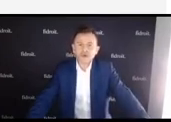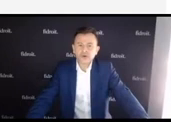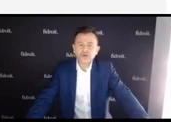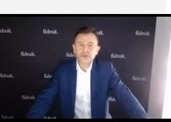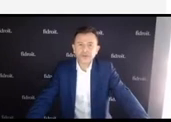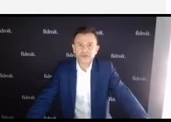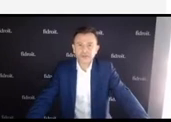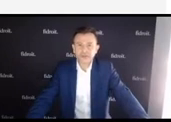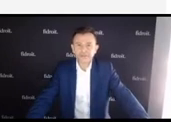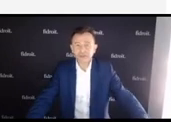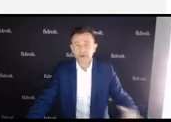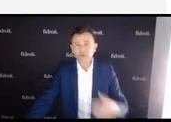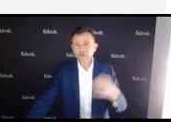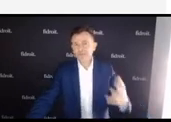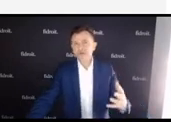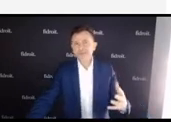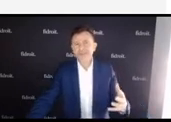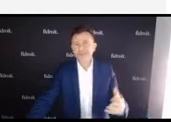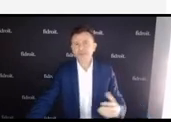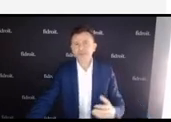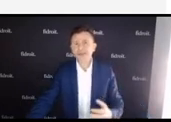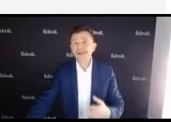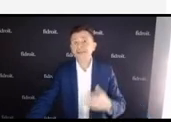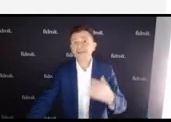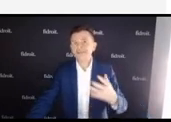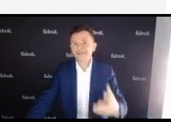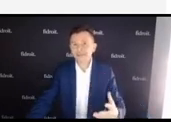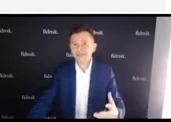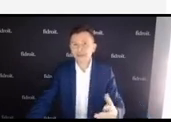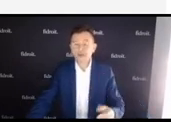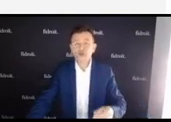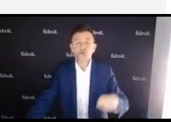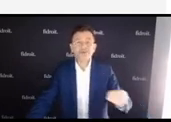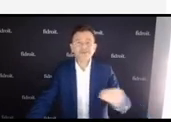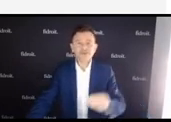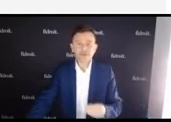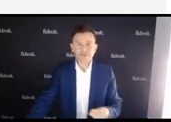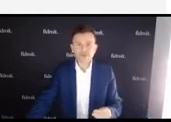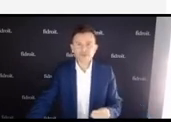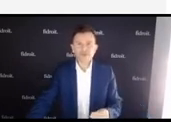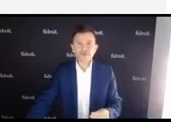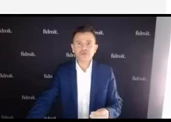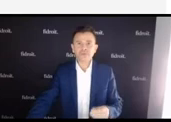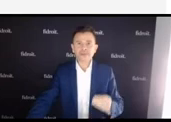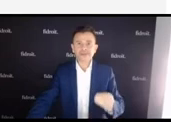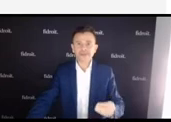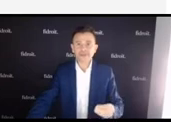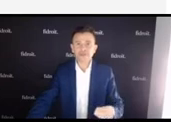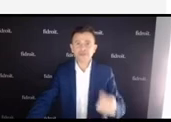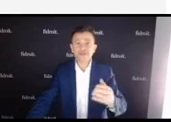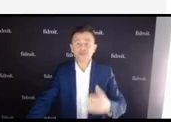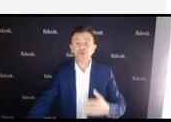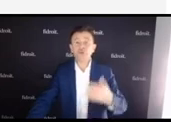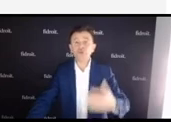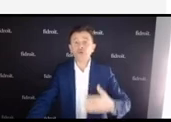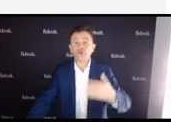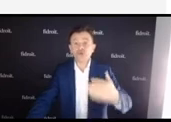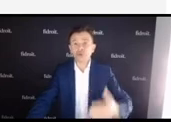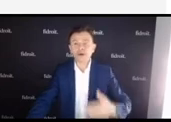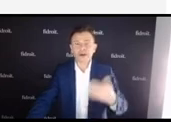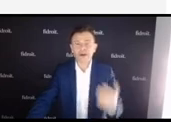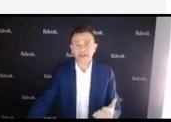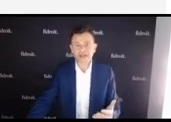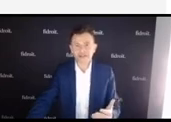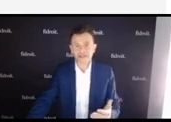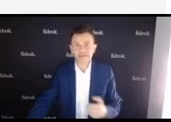revenus complémentaires. En toute hypothèse, pendant l'activité, trois situations peuvent se présenter à vous qui sont autant de